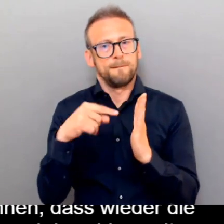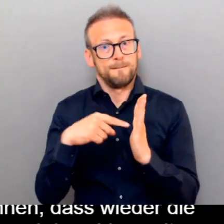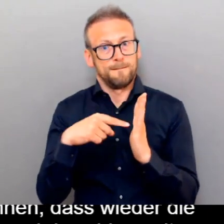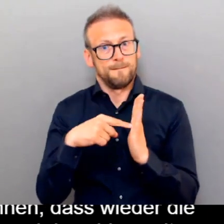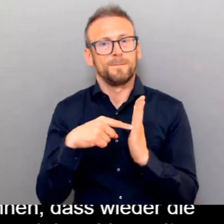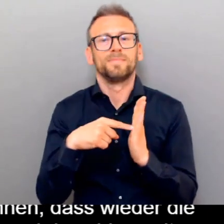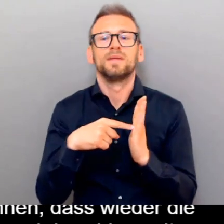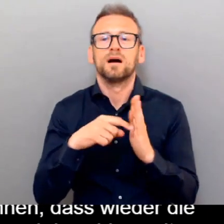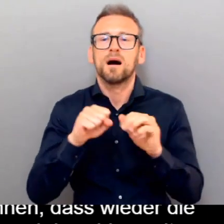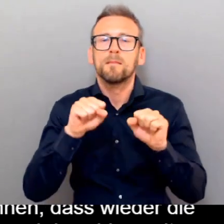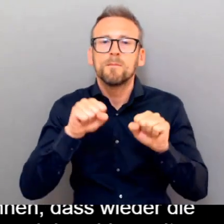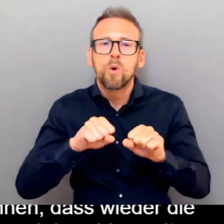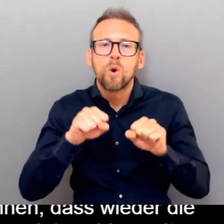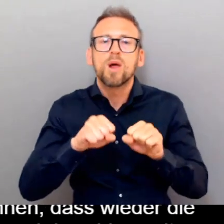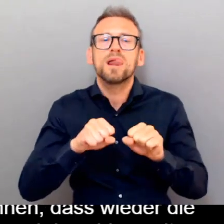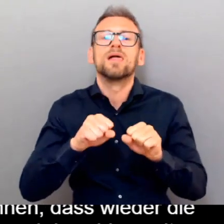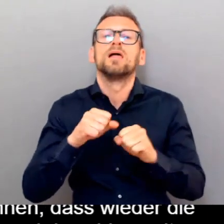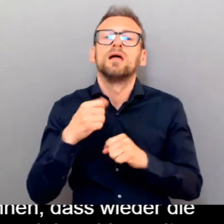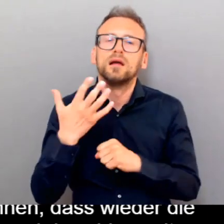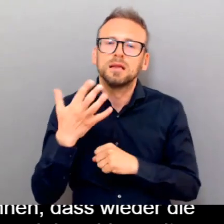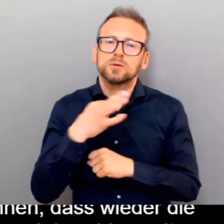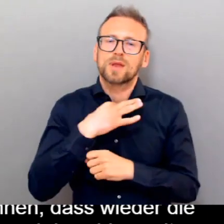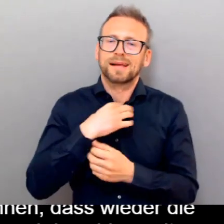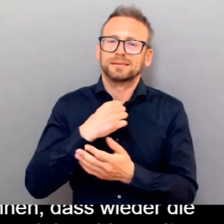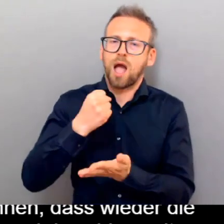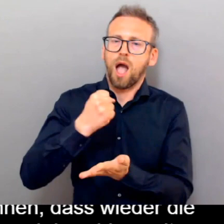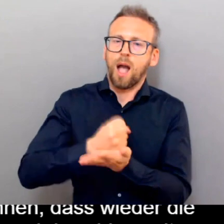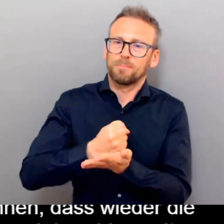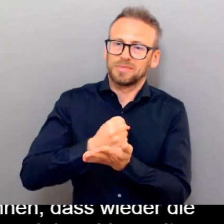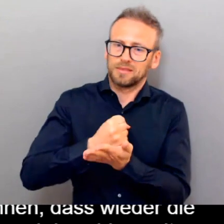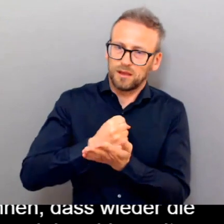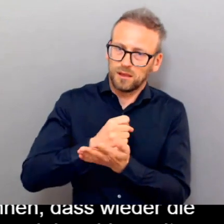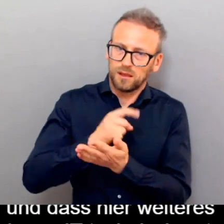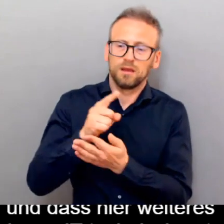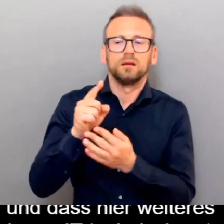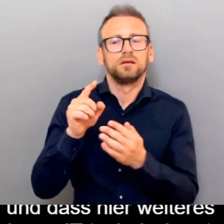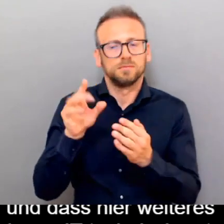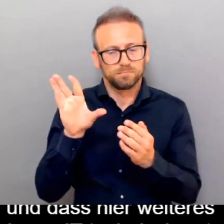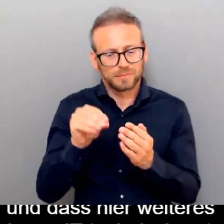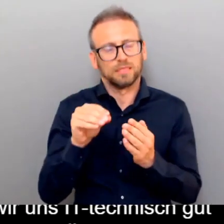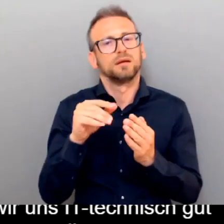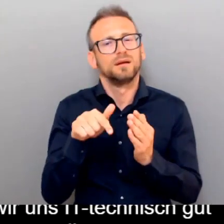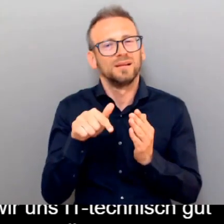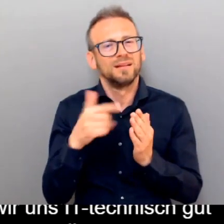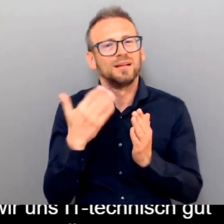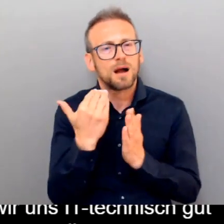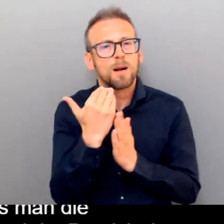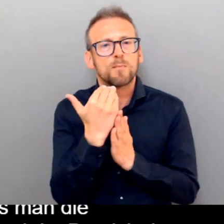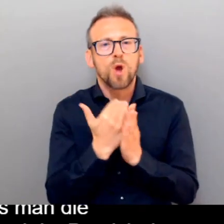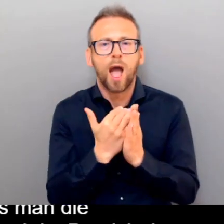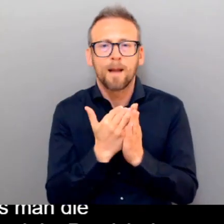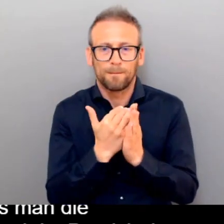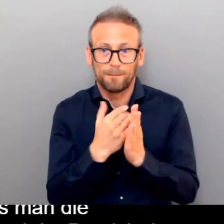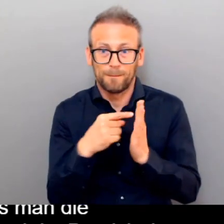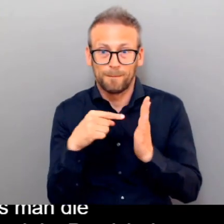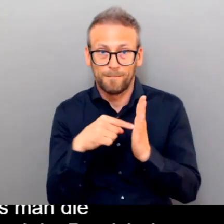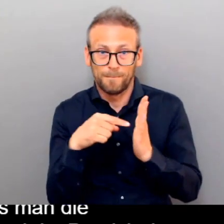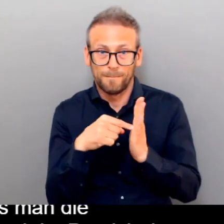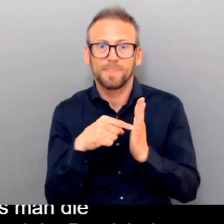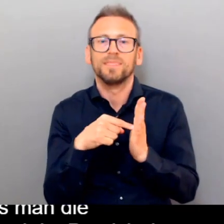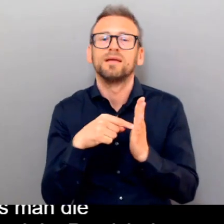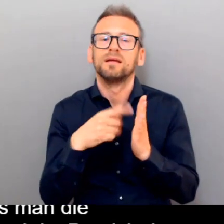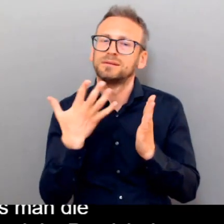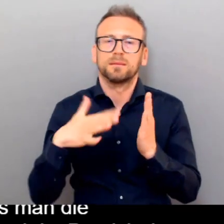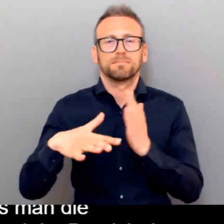voranzukommen. Und da ist es so, dass ja vier bereits als Probegesundheitsämter das mit durchführen und die nächsten